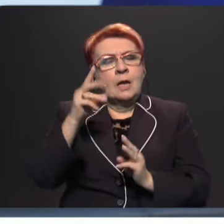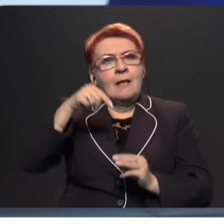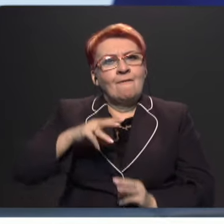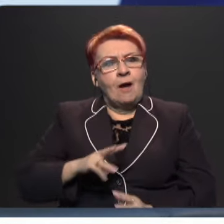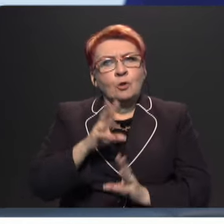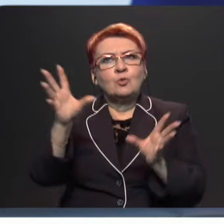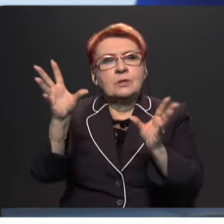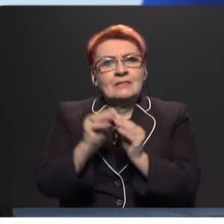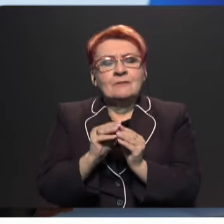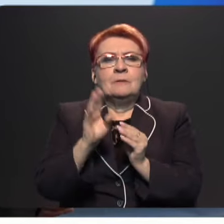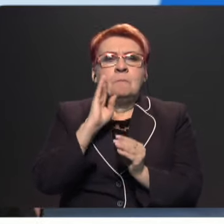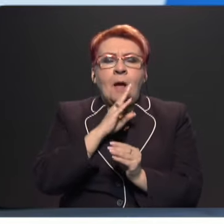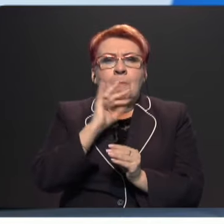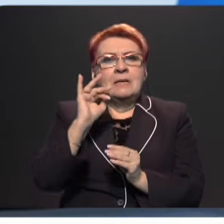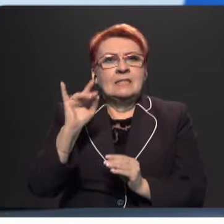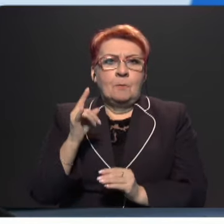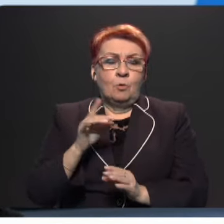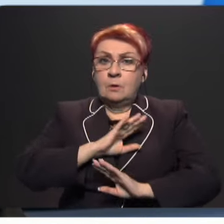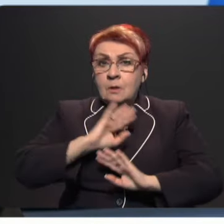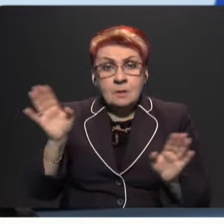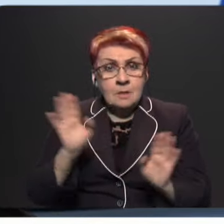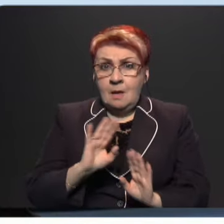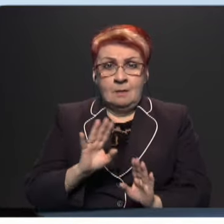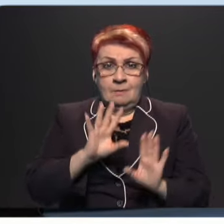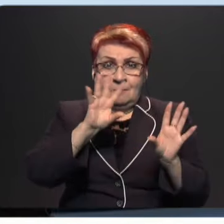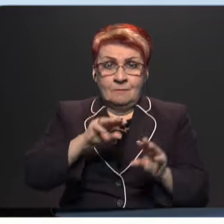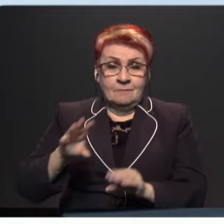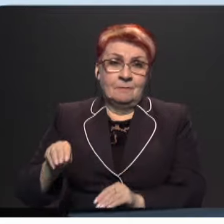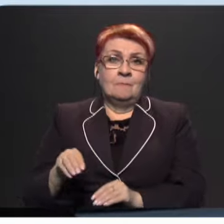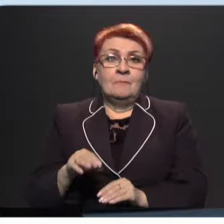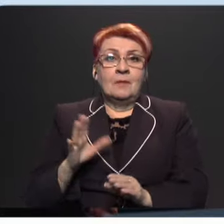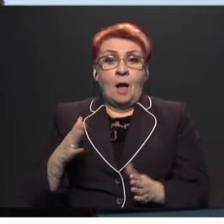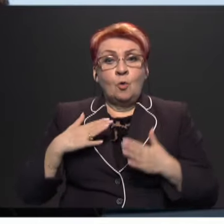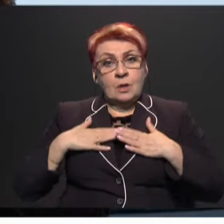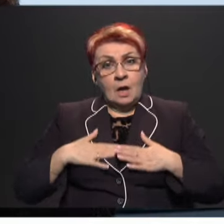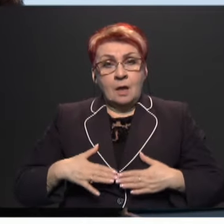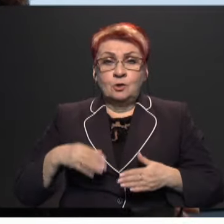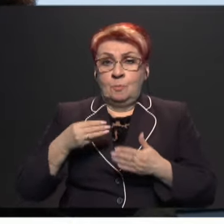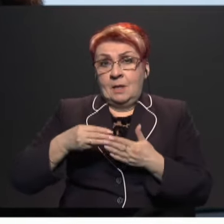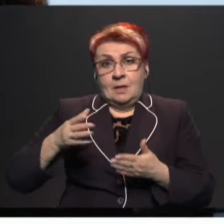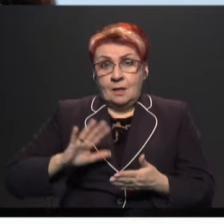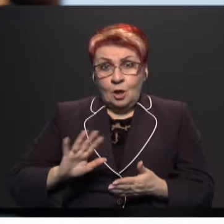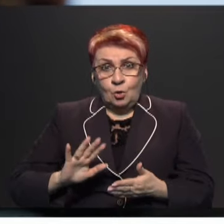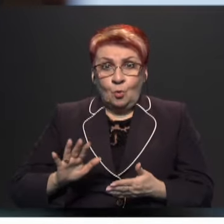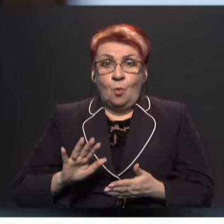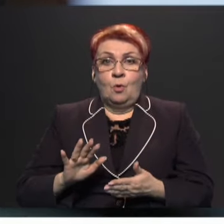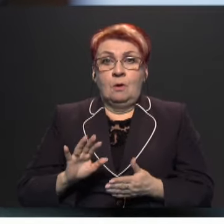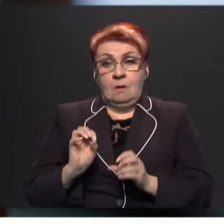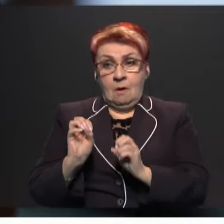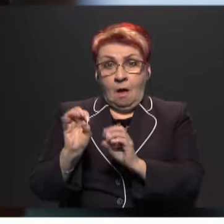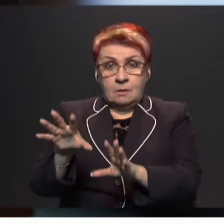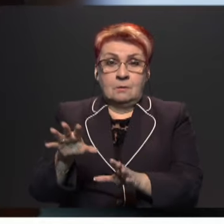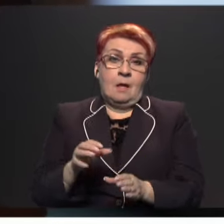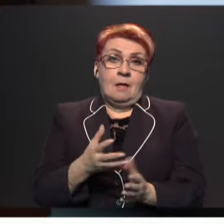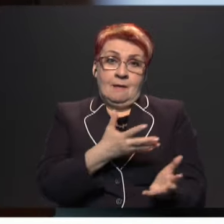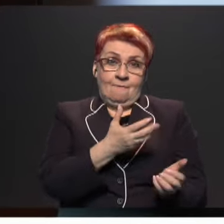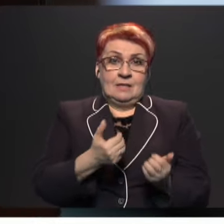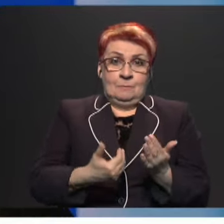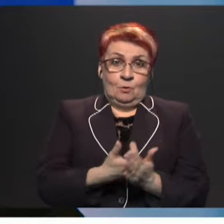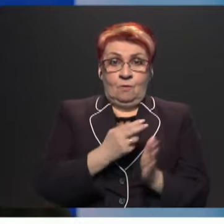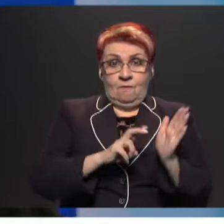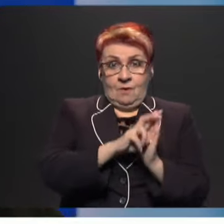своим ребенком, мы стараемся действительно успокоить. Костюмчик какой-нибудь стоит не очень-то дорого, поэтому ну, отдай и возьми новый. В нашем же